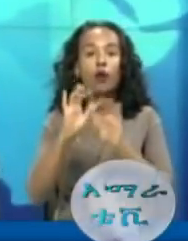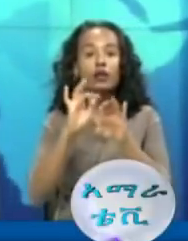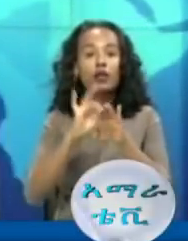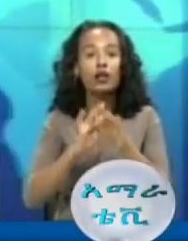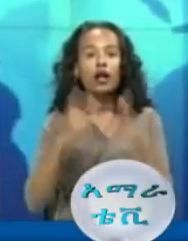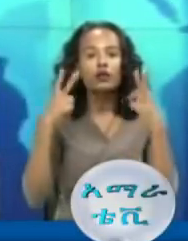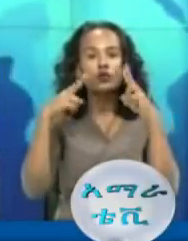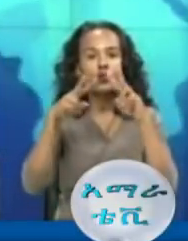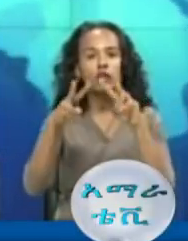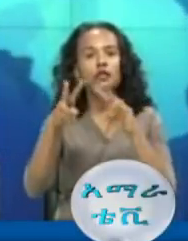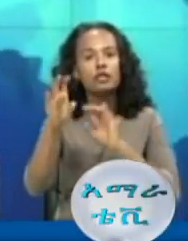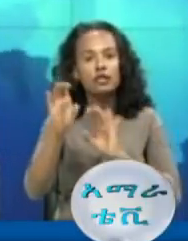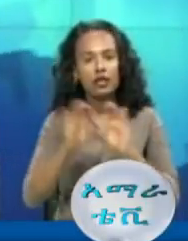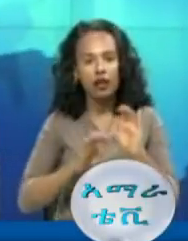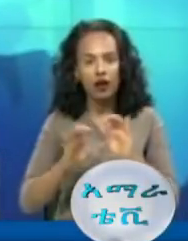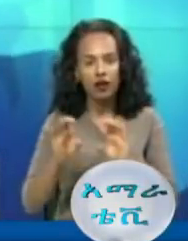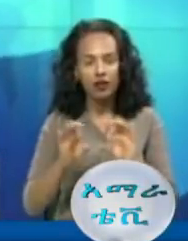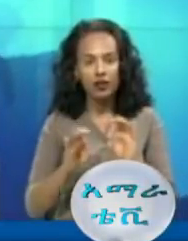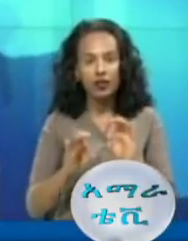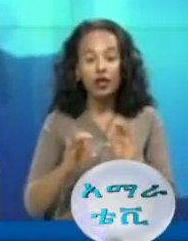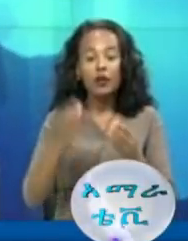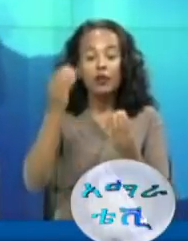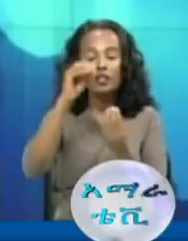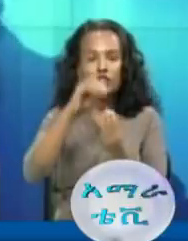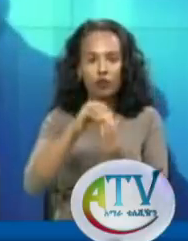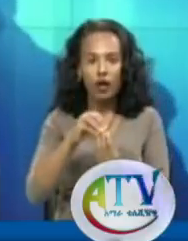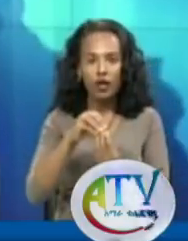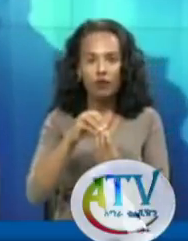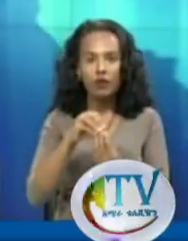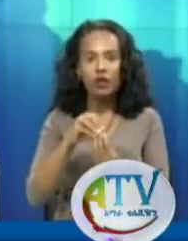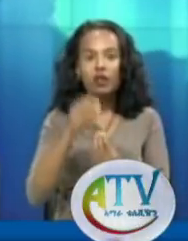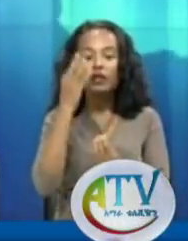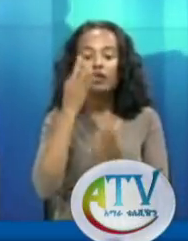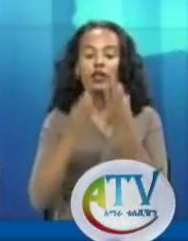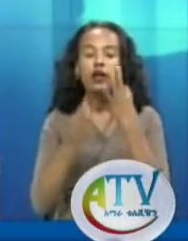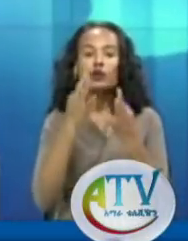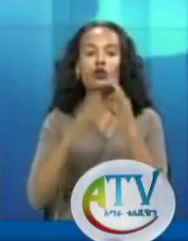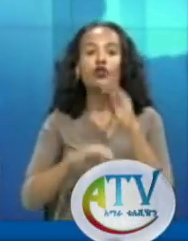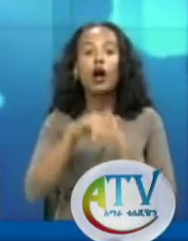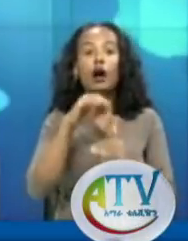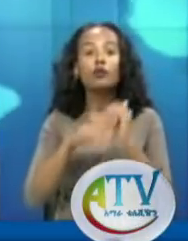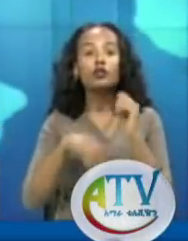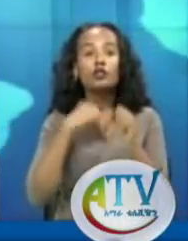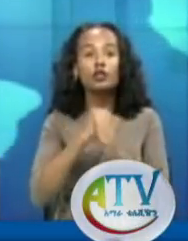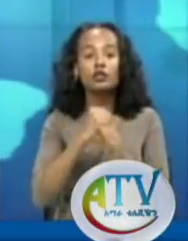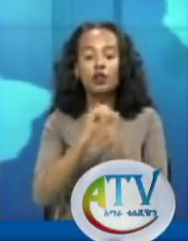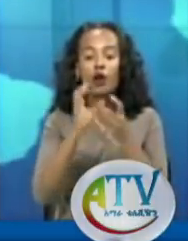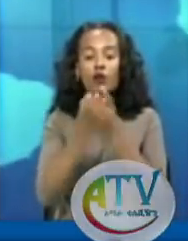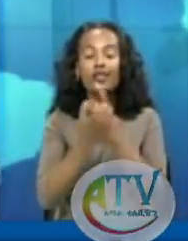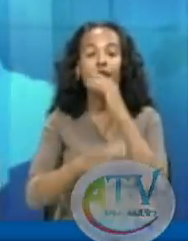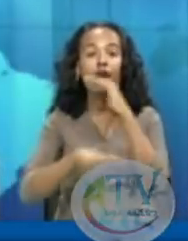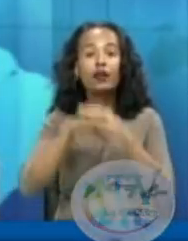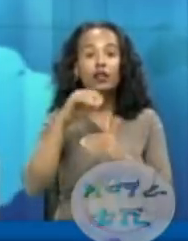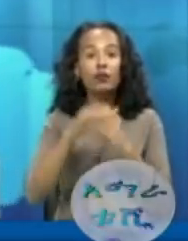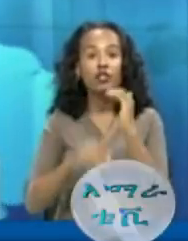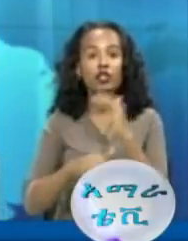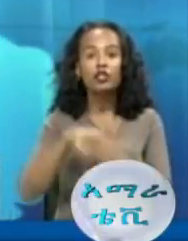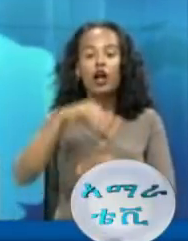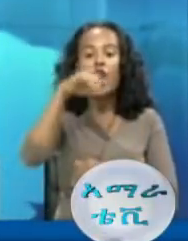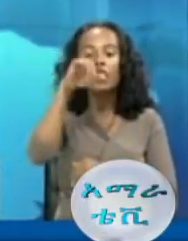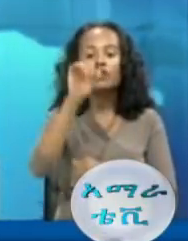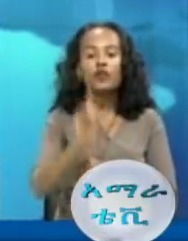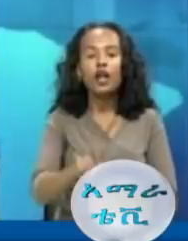ትኩረት ይደረጋል። በተጨማሪም የዳኞች አመቺ የስራ ሁኔታ እንዲመቻች